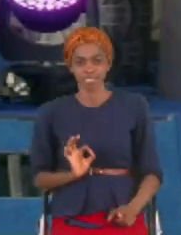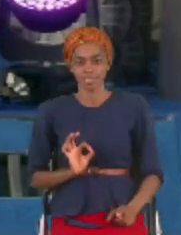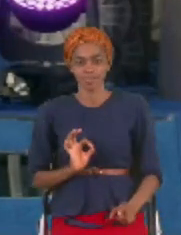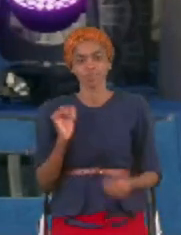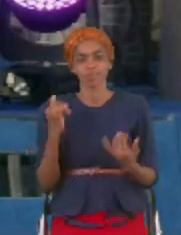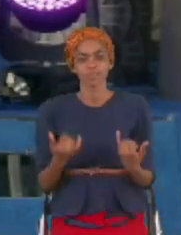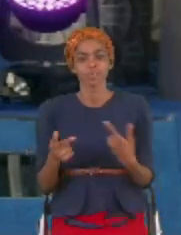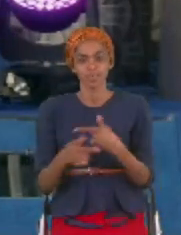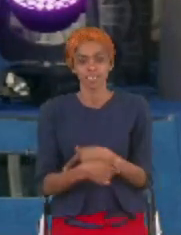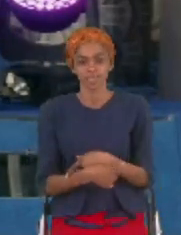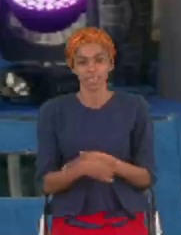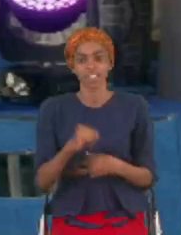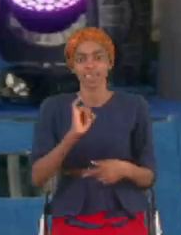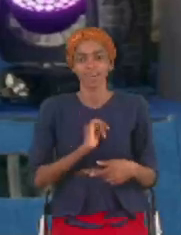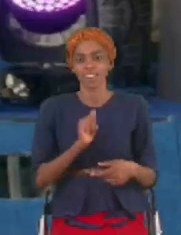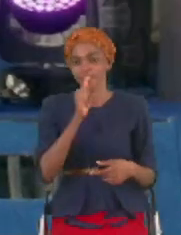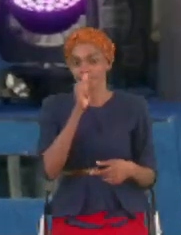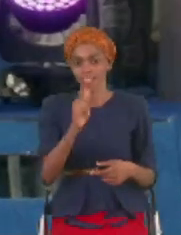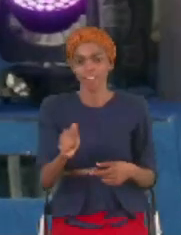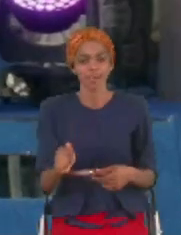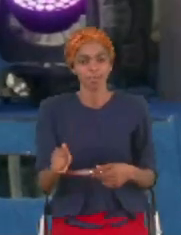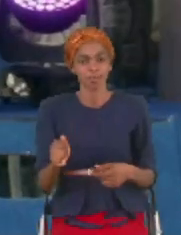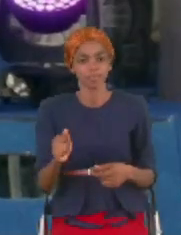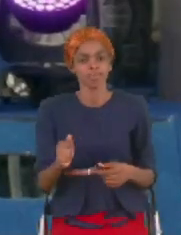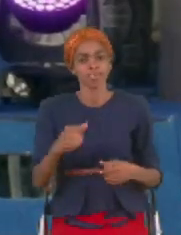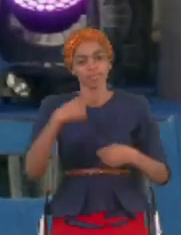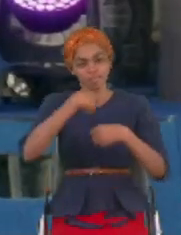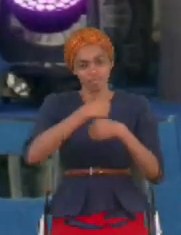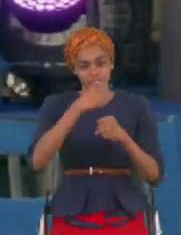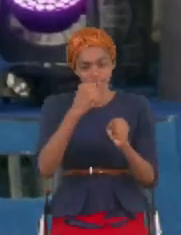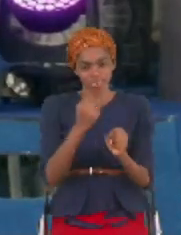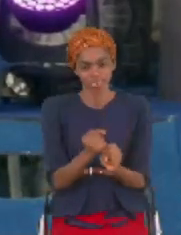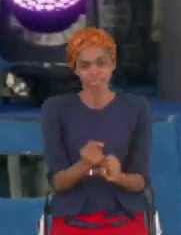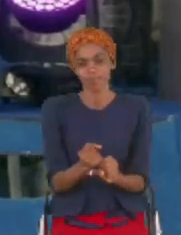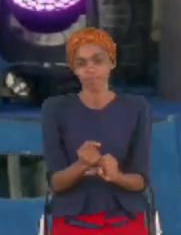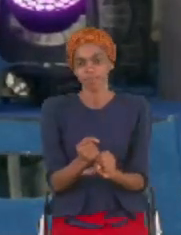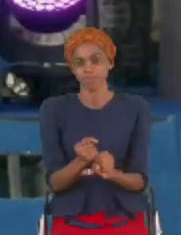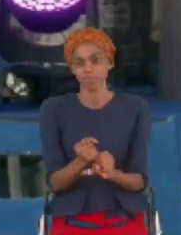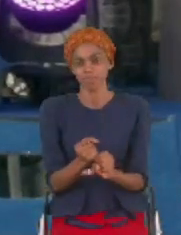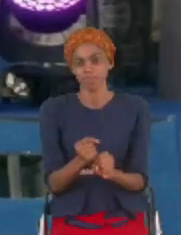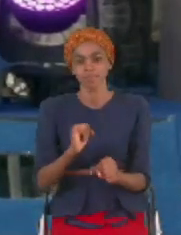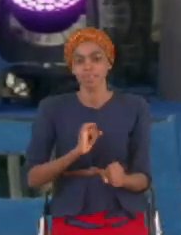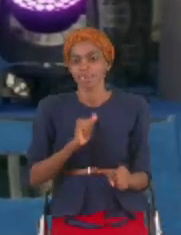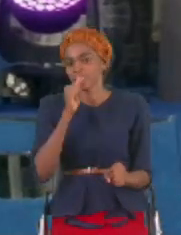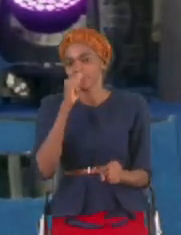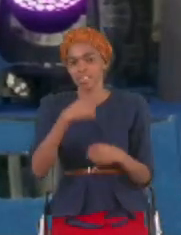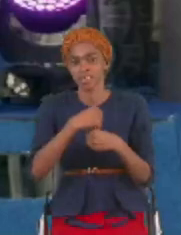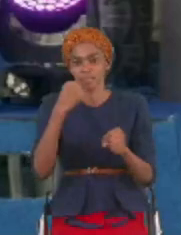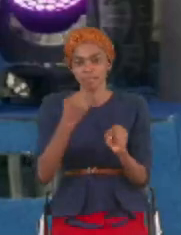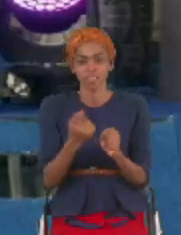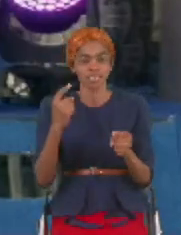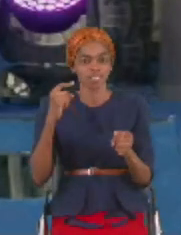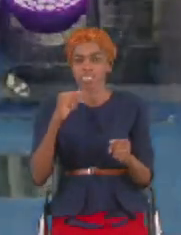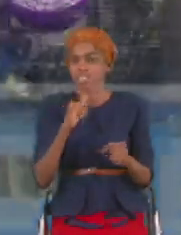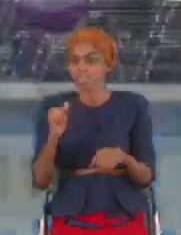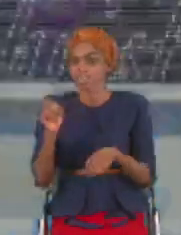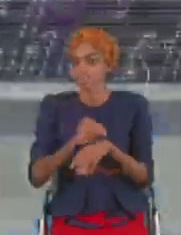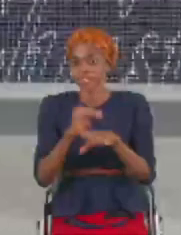aujourd'hui je je suis faire j'ai été un